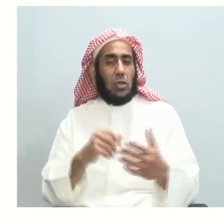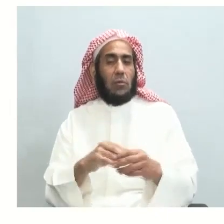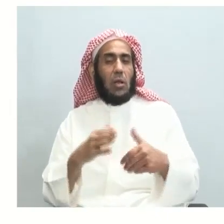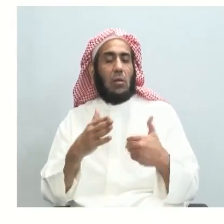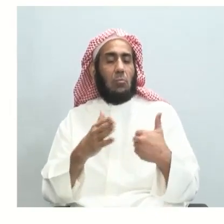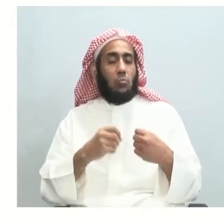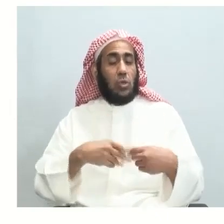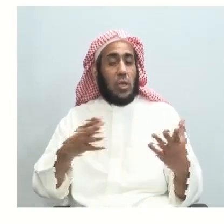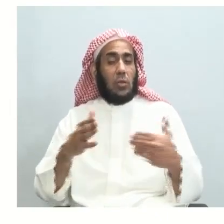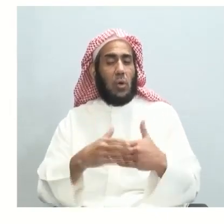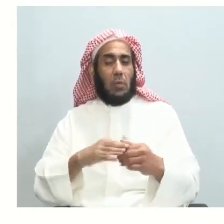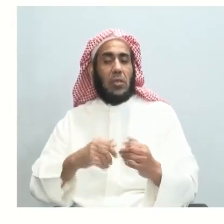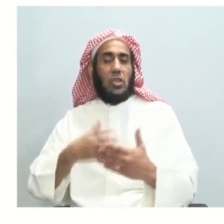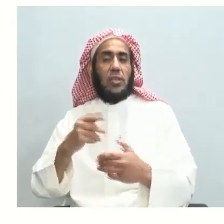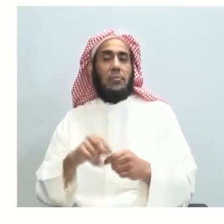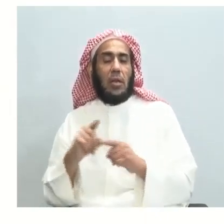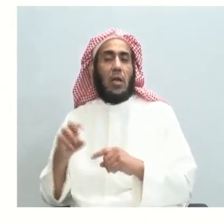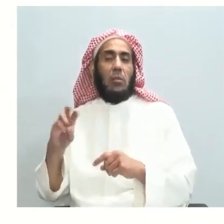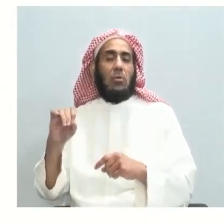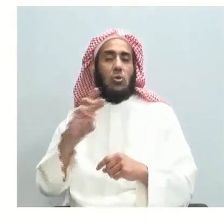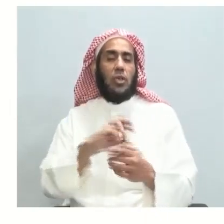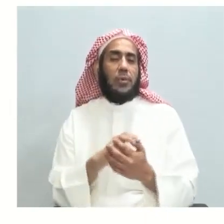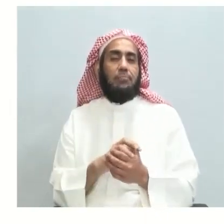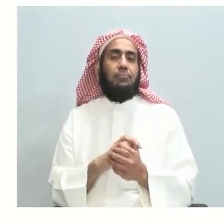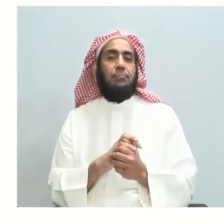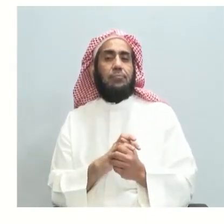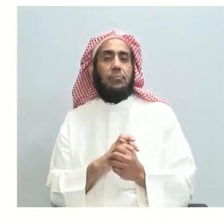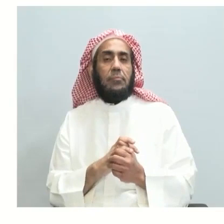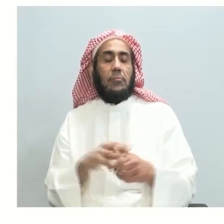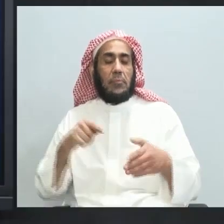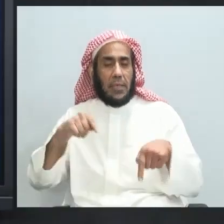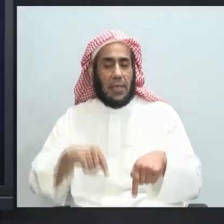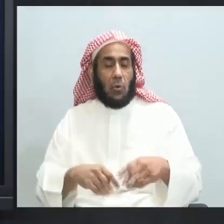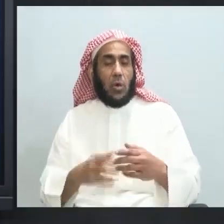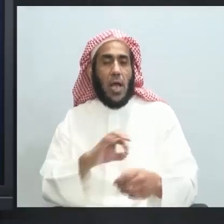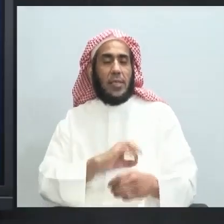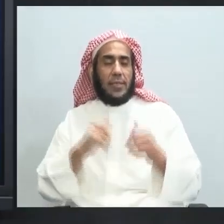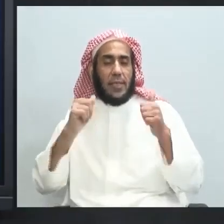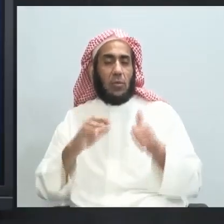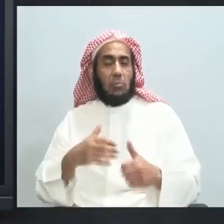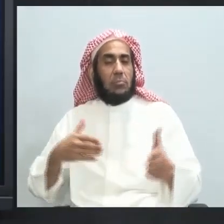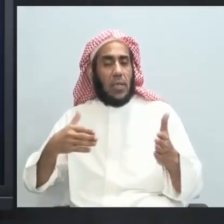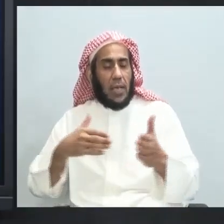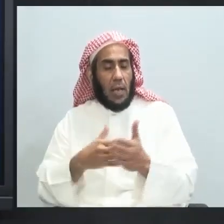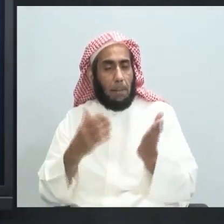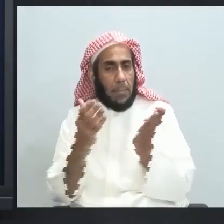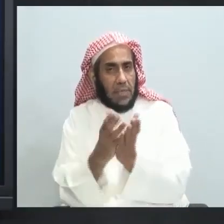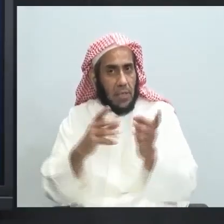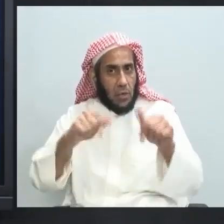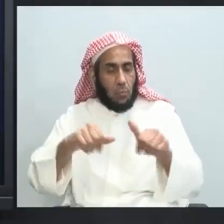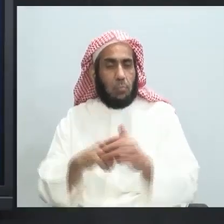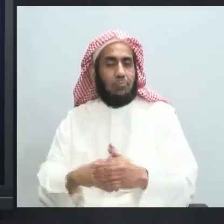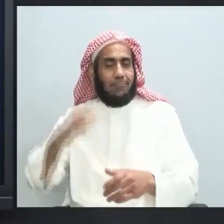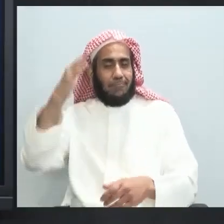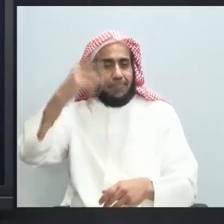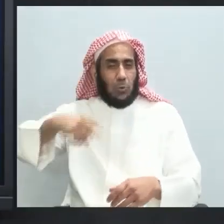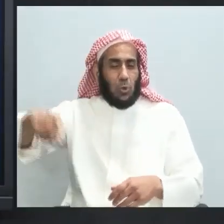وخدمات جديده لهذه المنظم الى هنا اعزائي الطلاب نكون انتهينا من درسنا لهذا اليوم